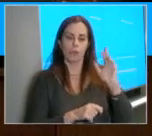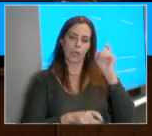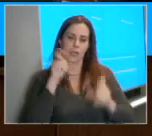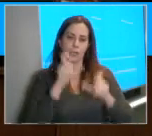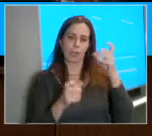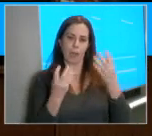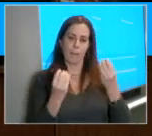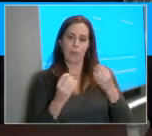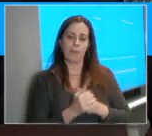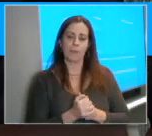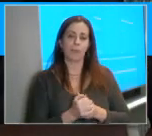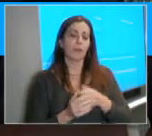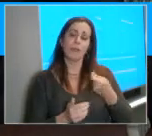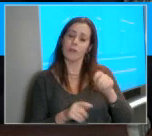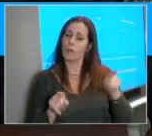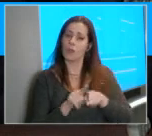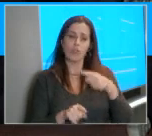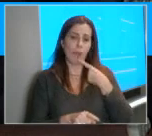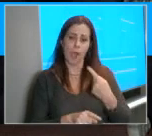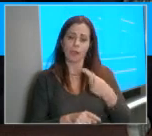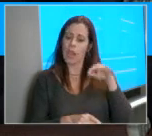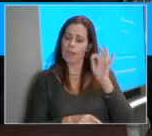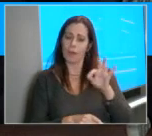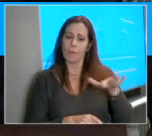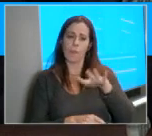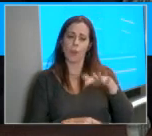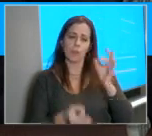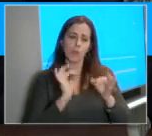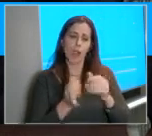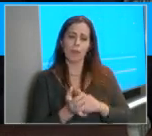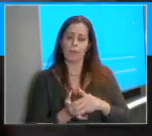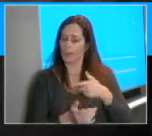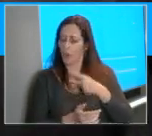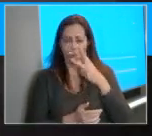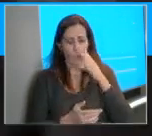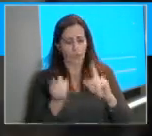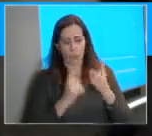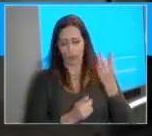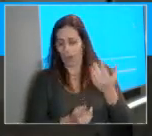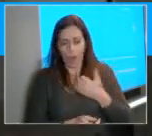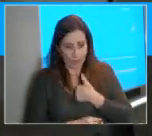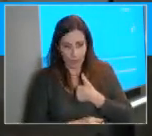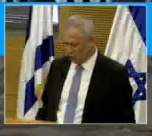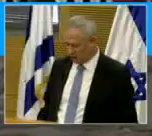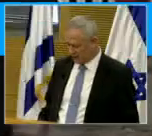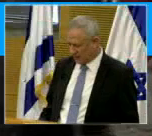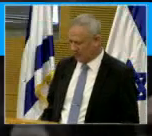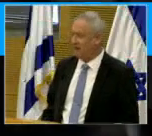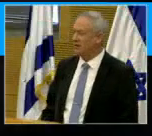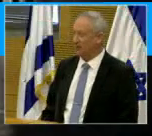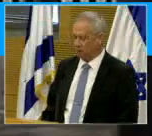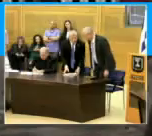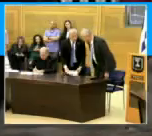אזרחים רבים, דווקא כפי שאמרת, לפגוע במערכות האלה, ואנחנו רואים את התוצאות. אני לפחות בתפיסה